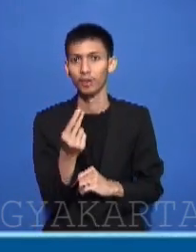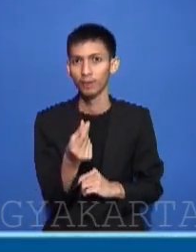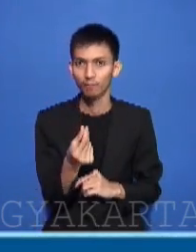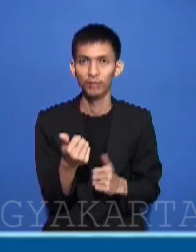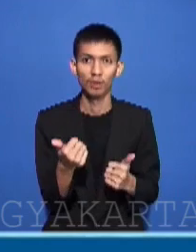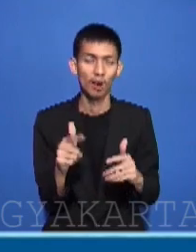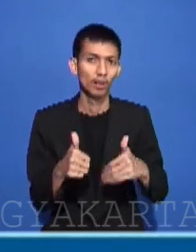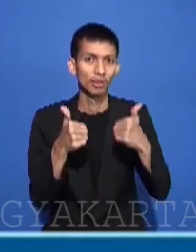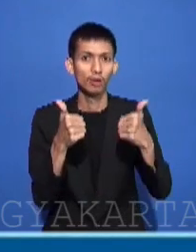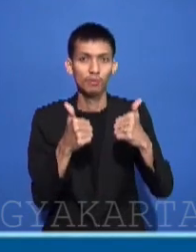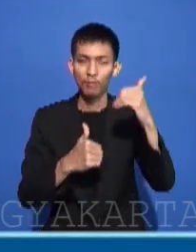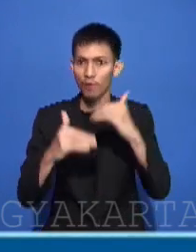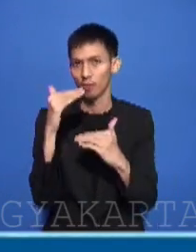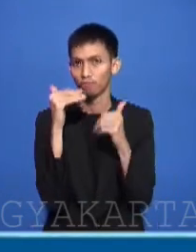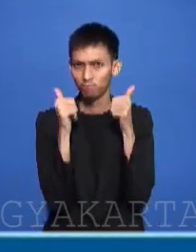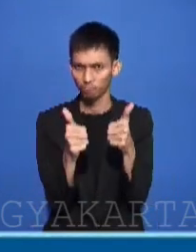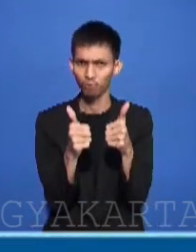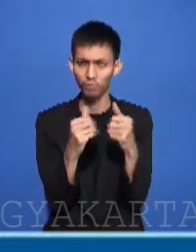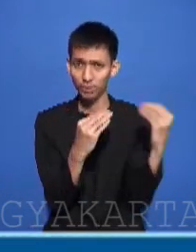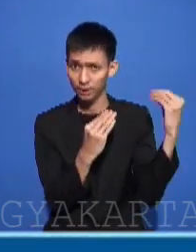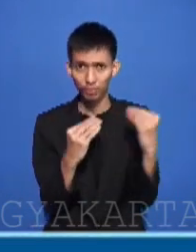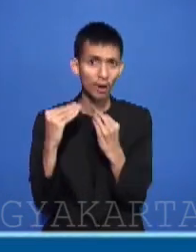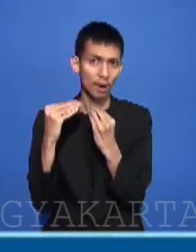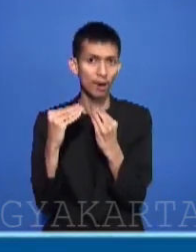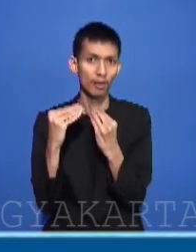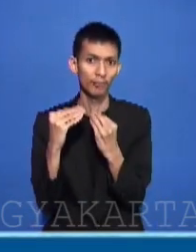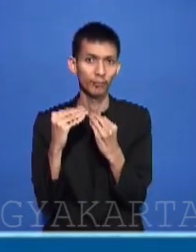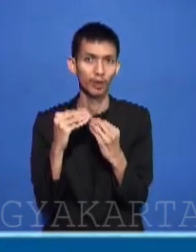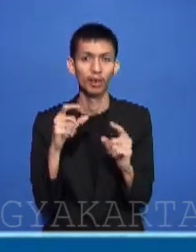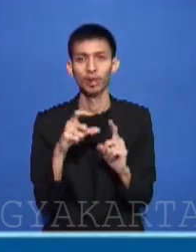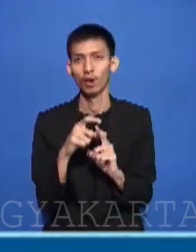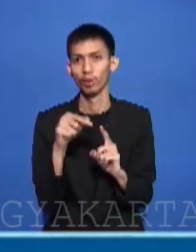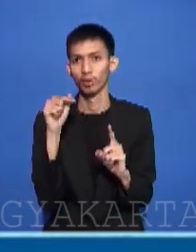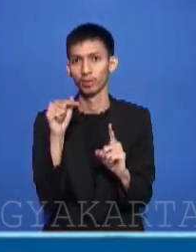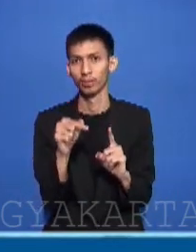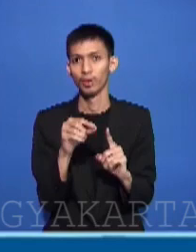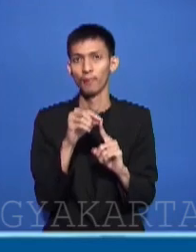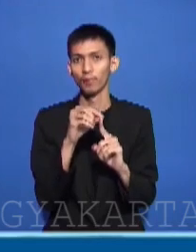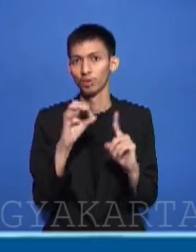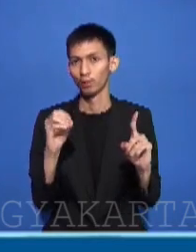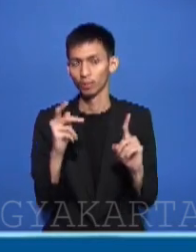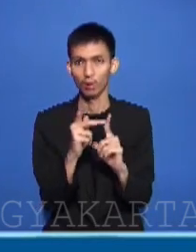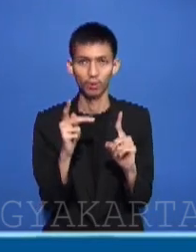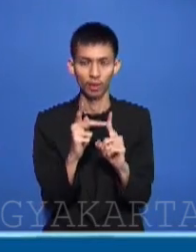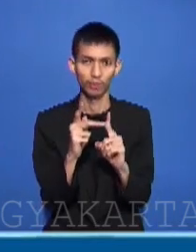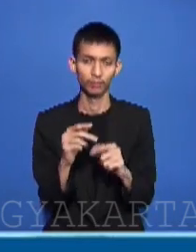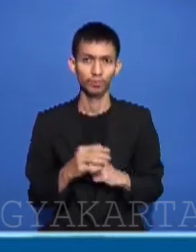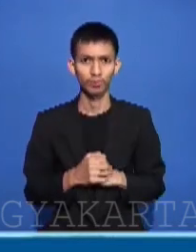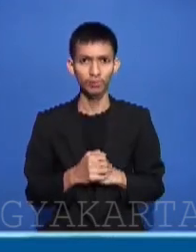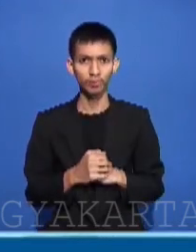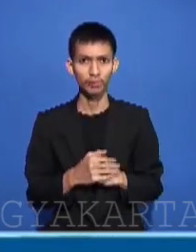tanaman semangka Dragon King ing lahan pesisir atusan hektar dadanipun para gadang Tani meniko usananipun